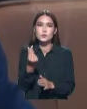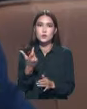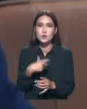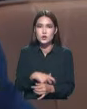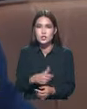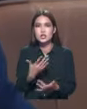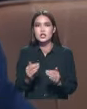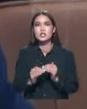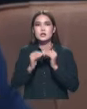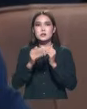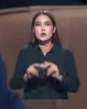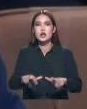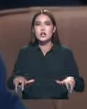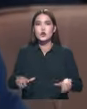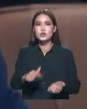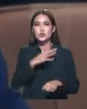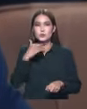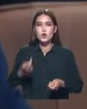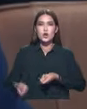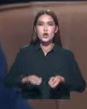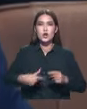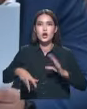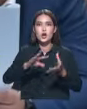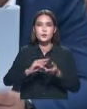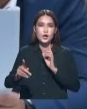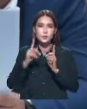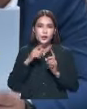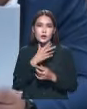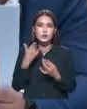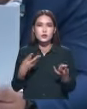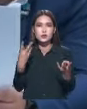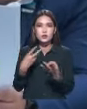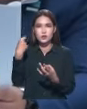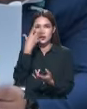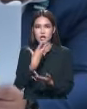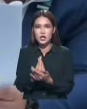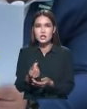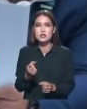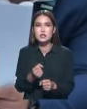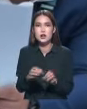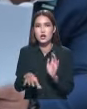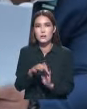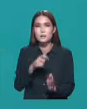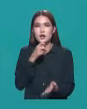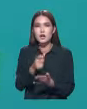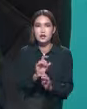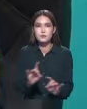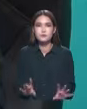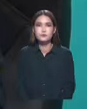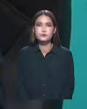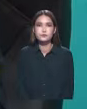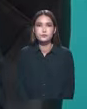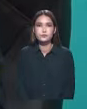средств, превышение должностных полномочий. По итогам заседания нескольким должностным лицам сделали партийный выговор.